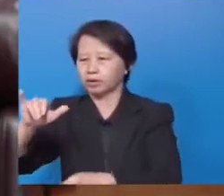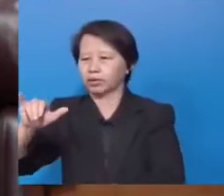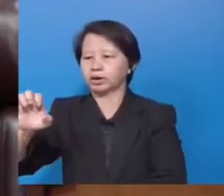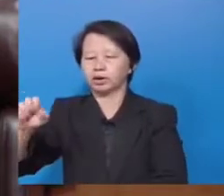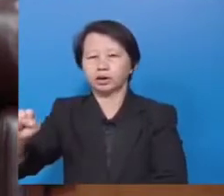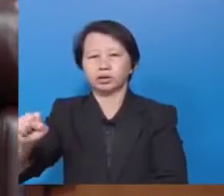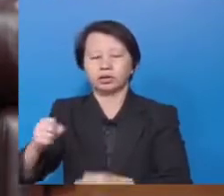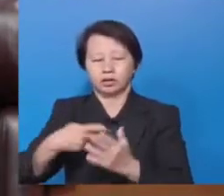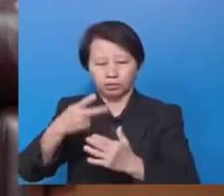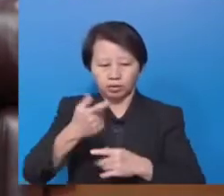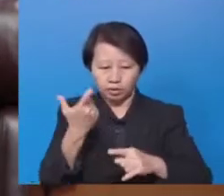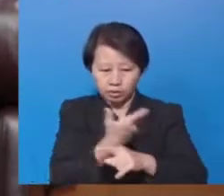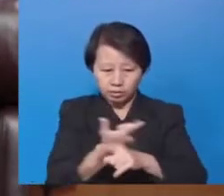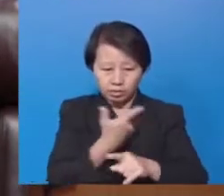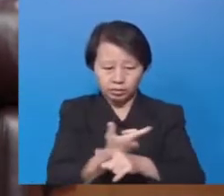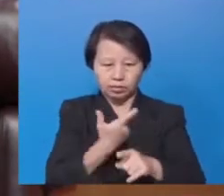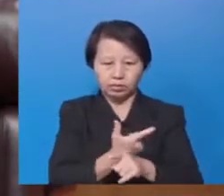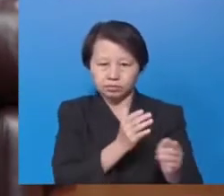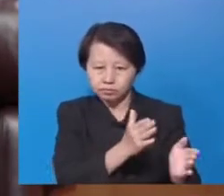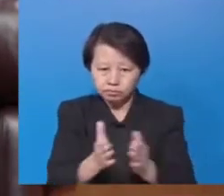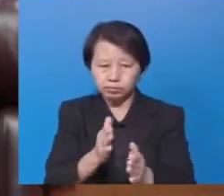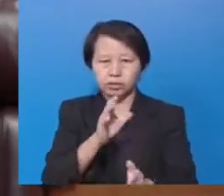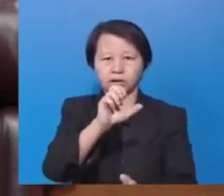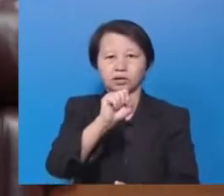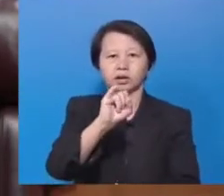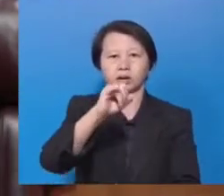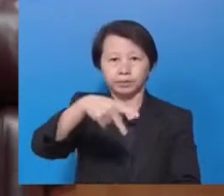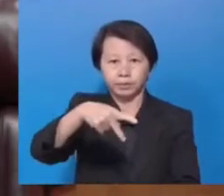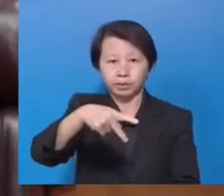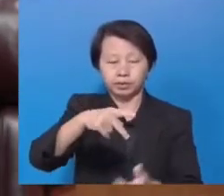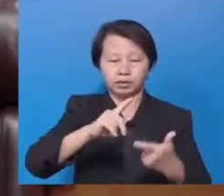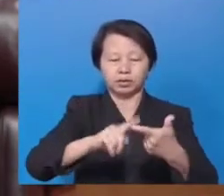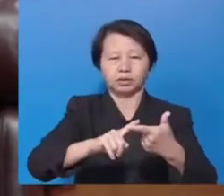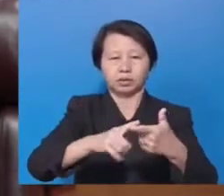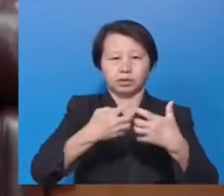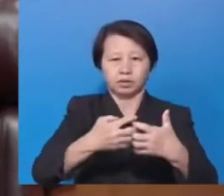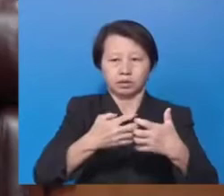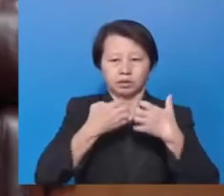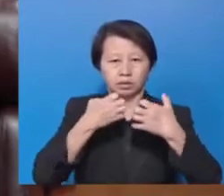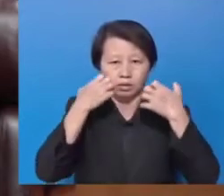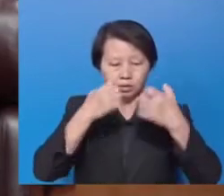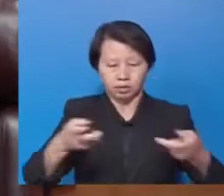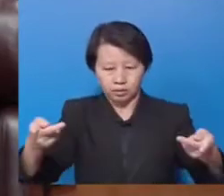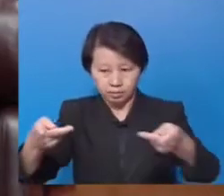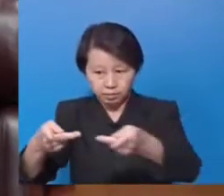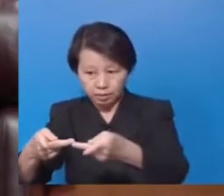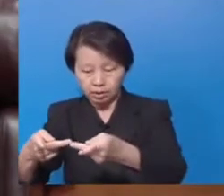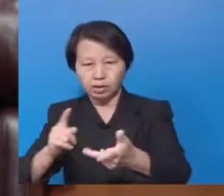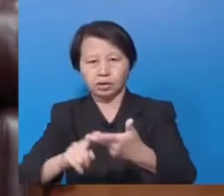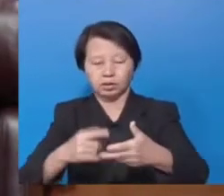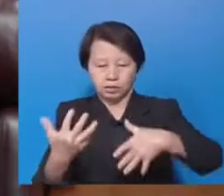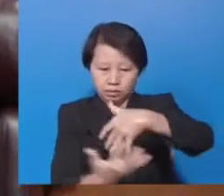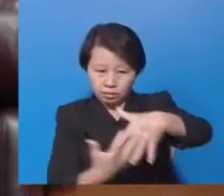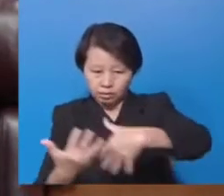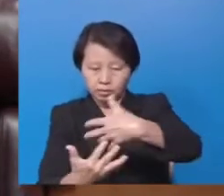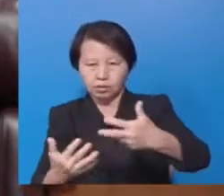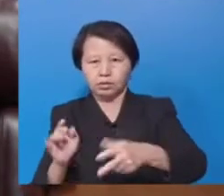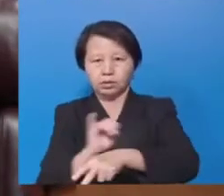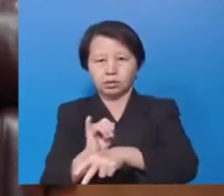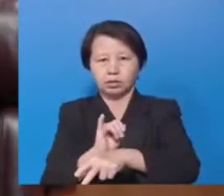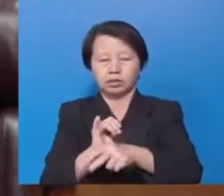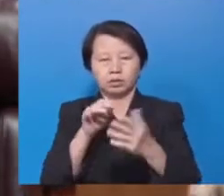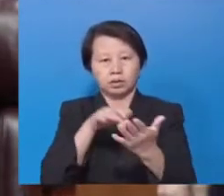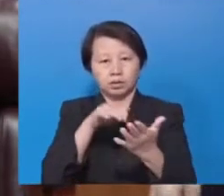latihan program latihan industri berstruktur swipe no cheering expert Talent next kolaborasi